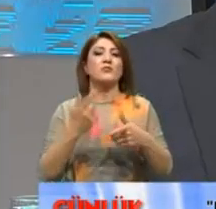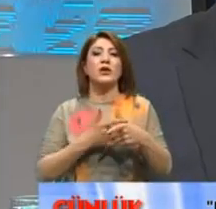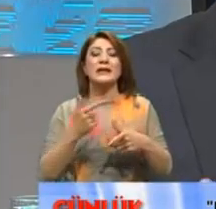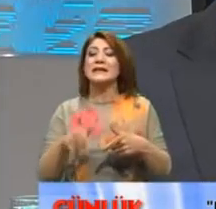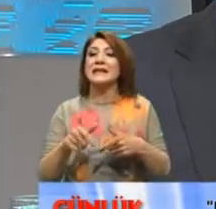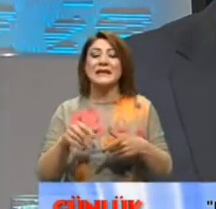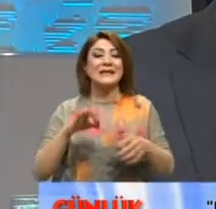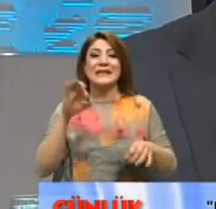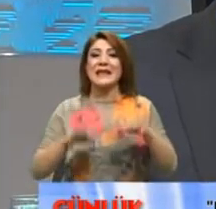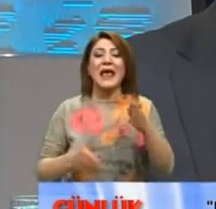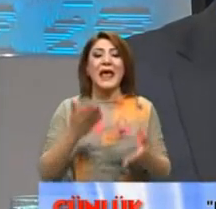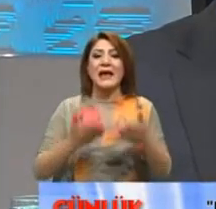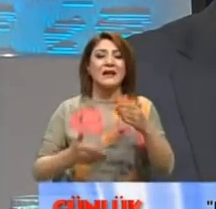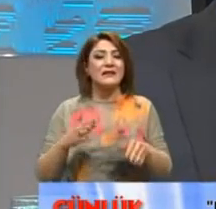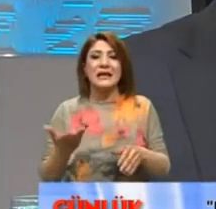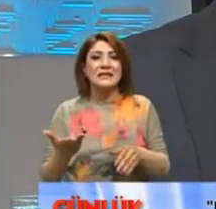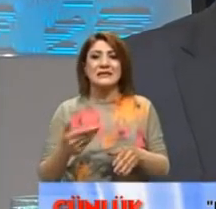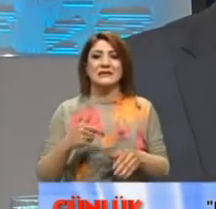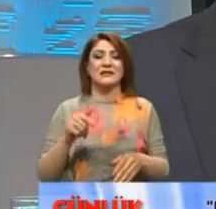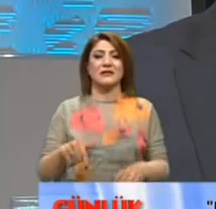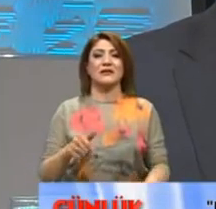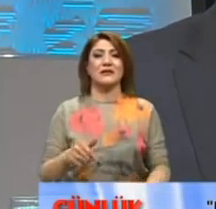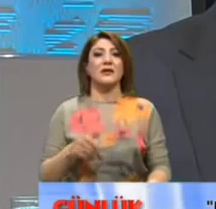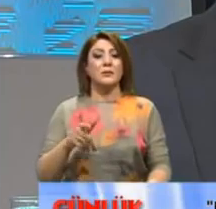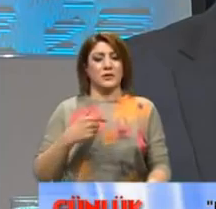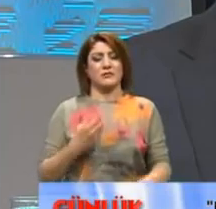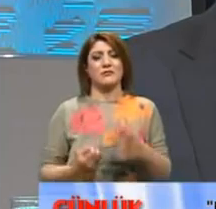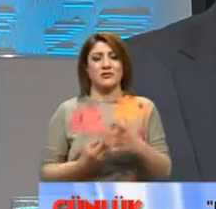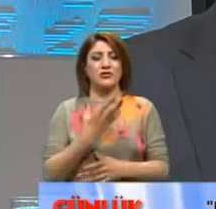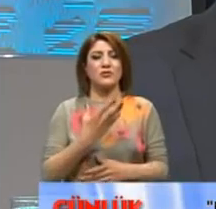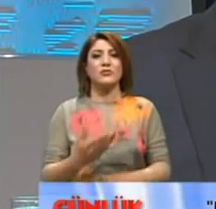veriyoruz? Değerler sizler de biliyorsunuz ki bizler yaratılmışız.